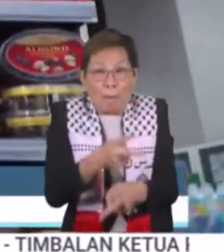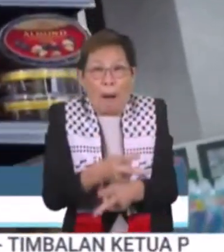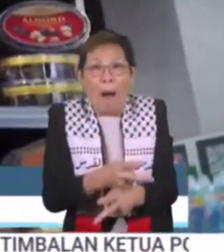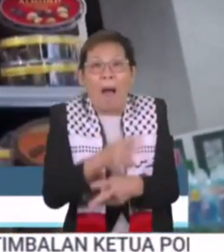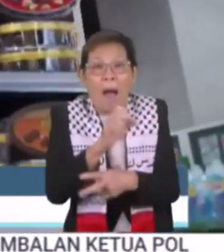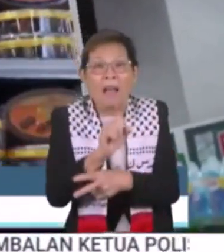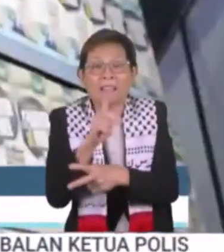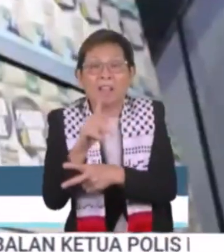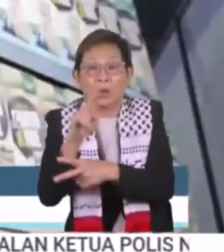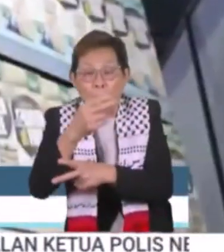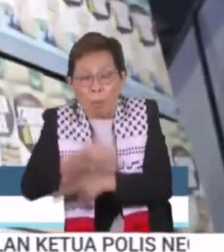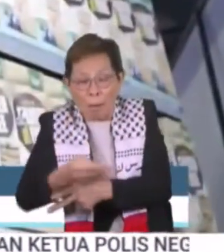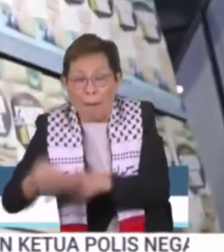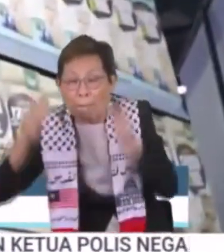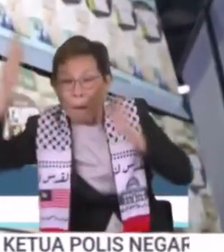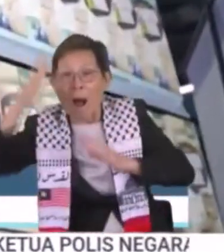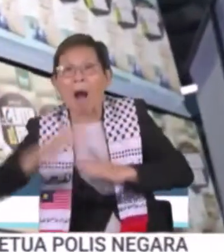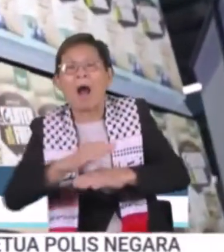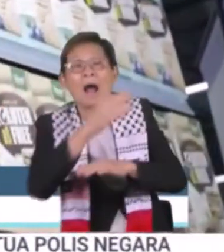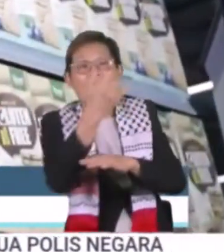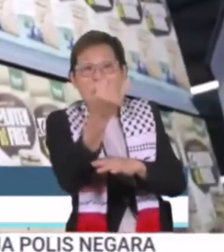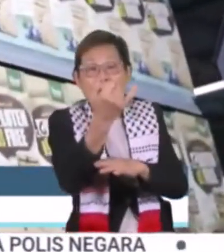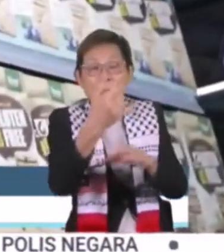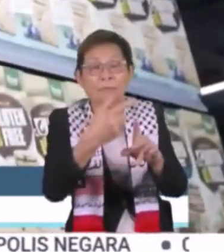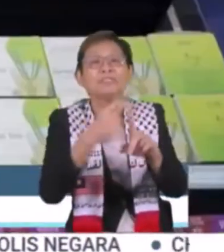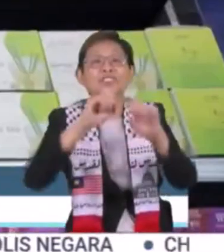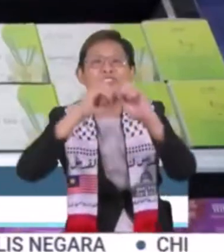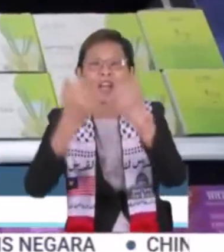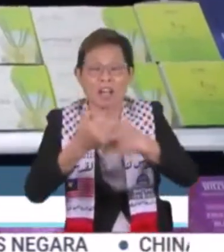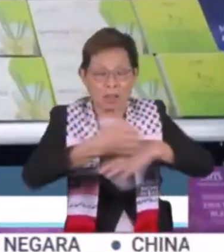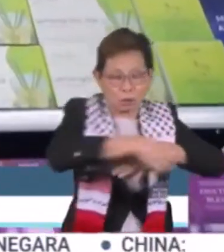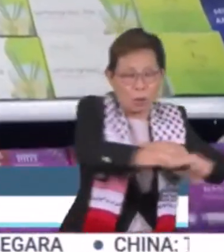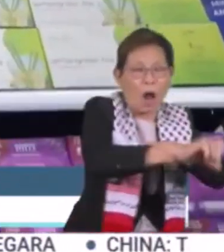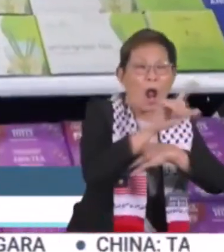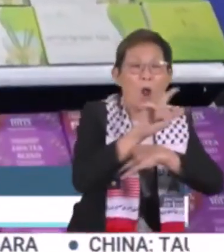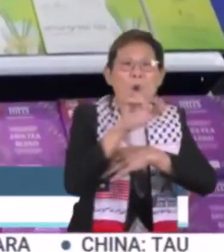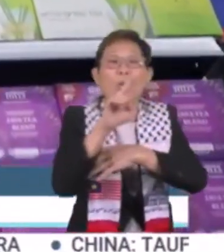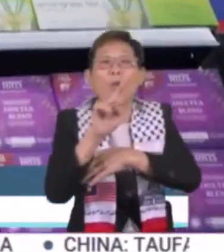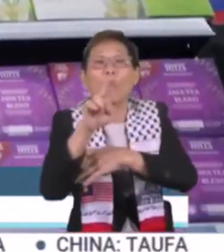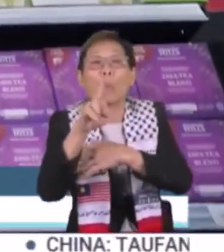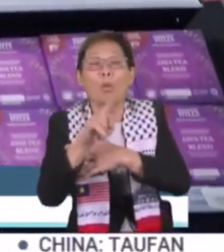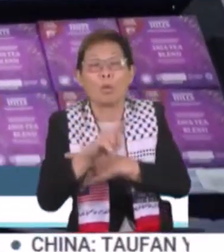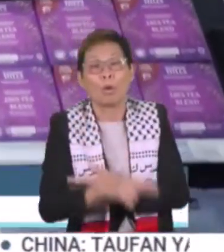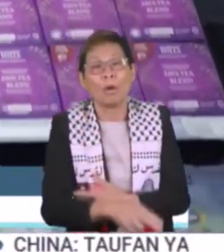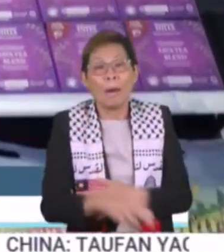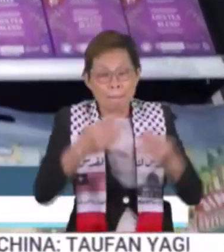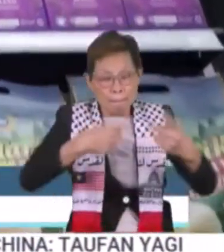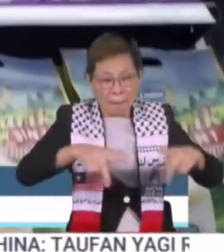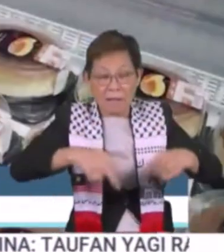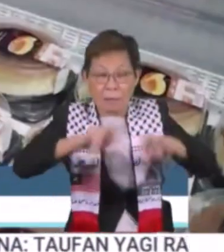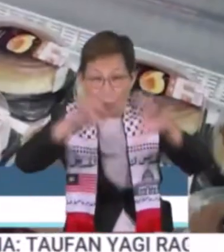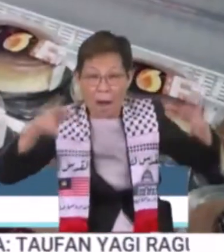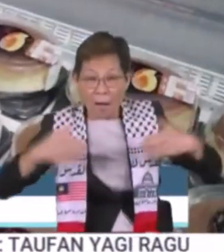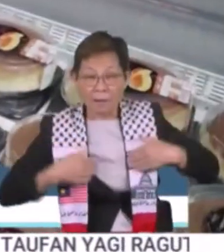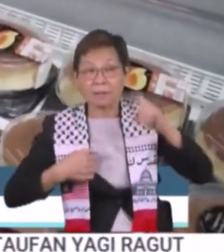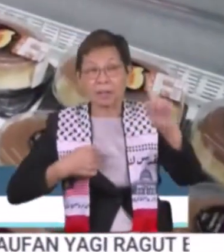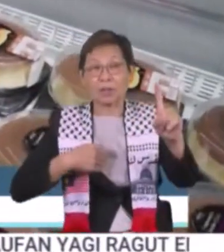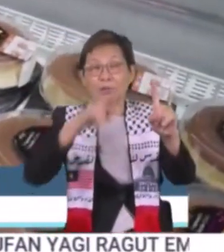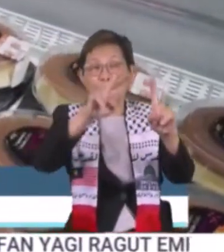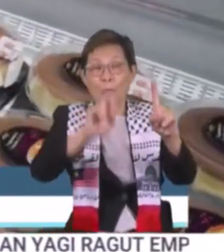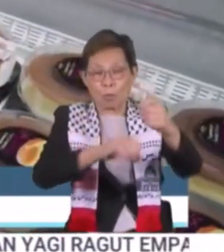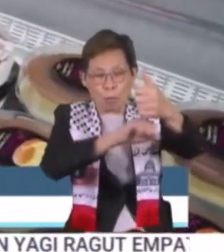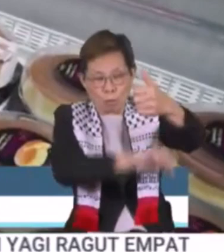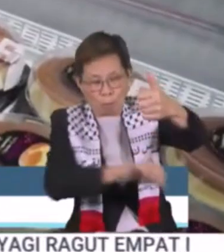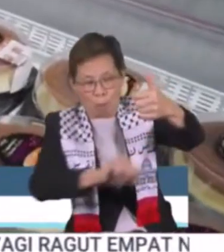tempatan dari 16 Syarikat akan dijual di Lulu Hypermarket pasaran tersebut pasar rayanya tersebut mempunyai 120